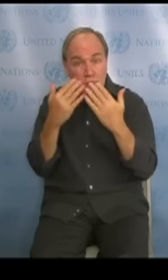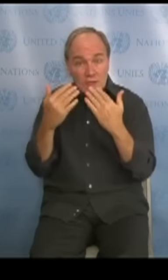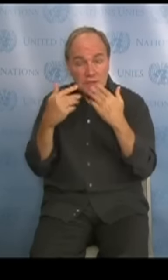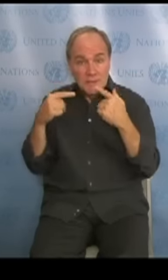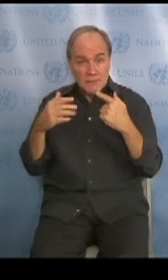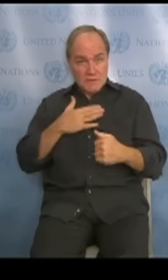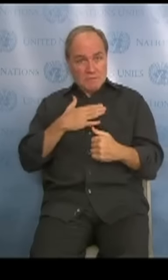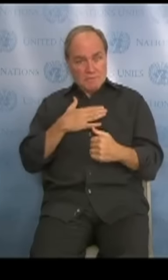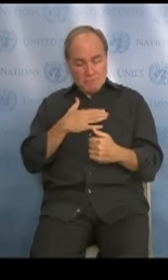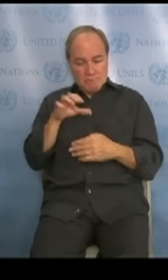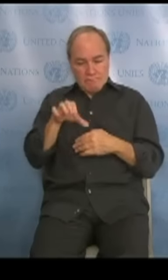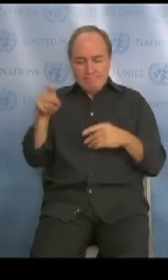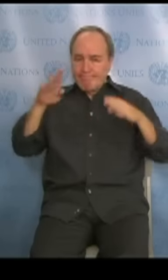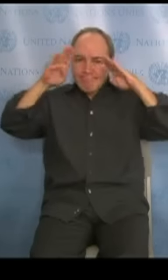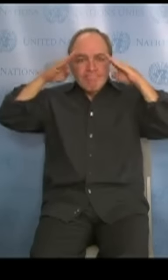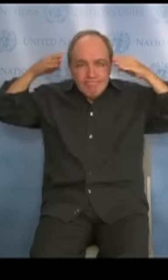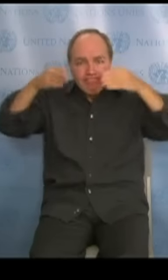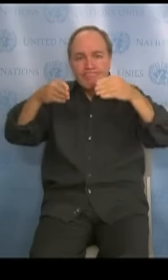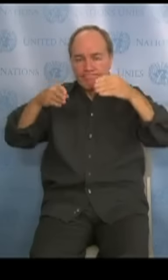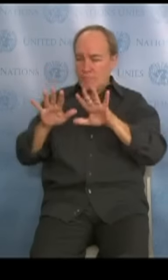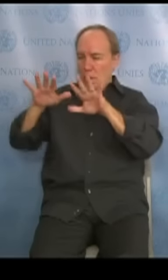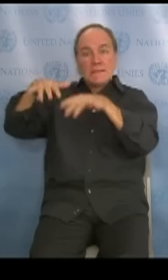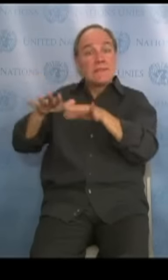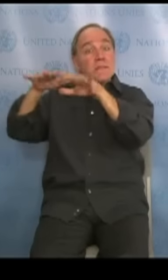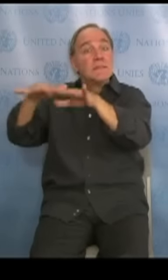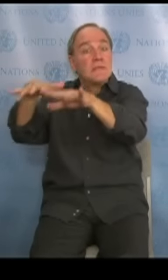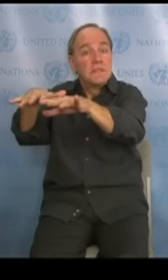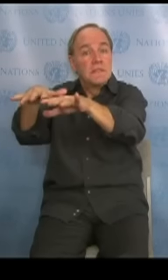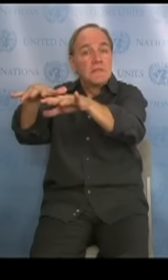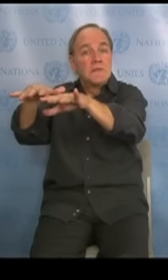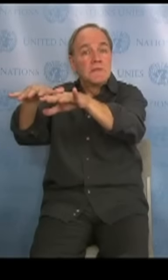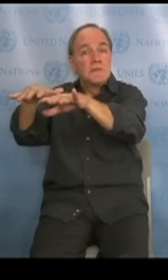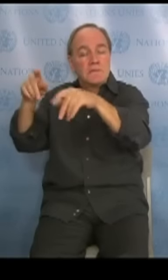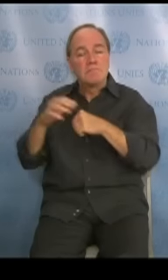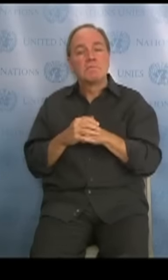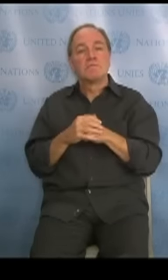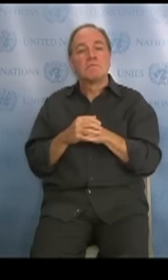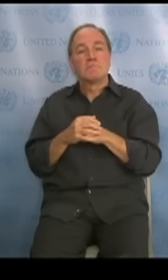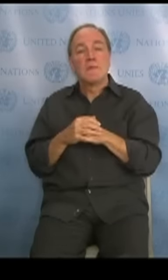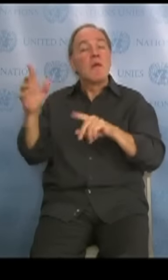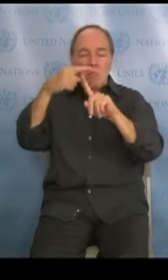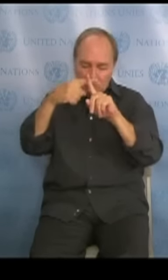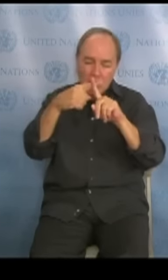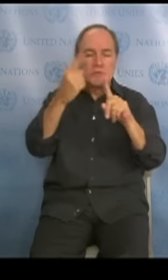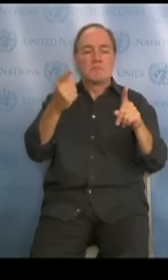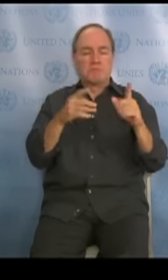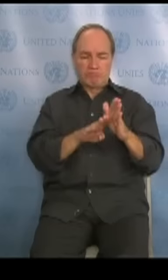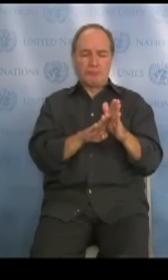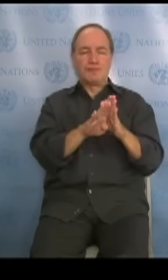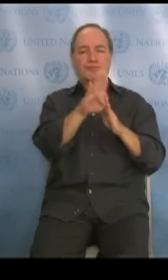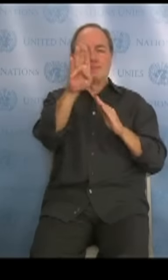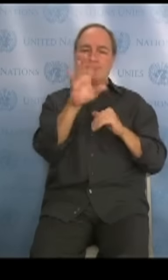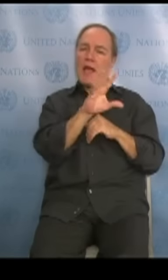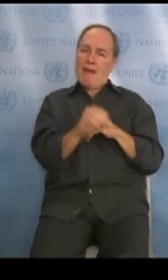maritime ainsi qu'au développement en Afrique. Je saisis donc l'occasion que m'offre cette tribune pour